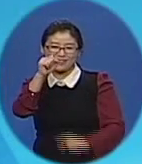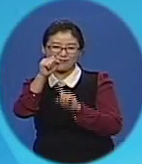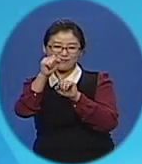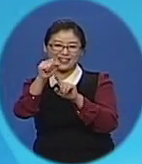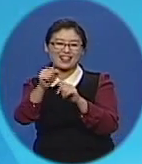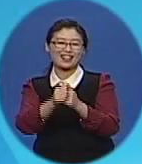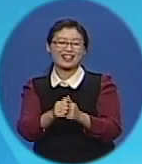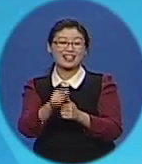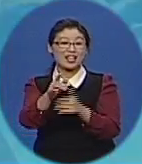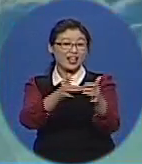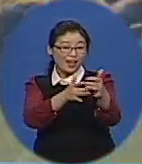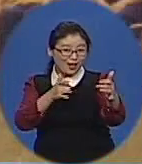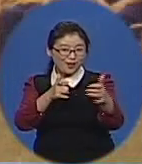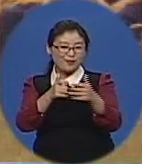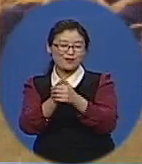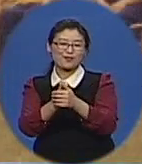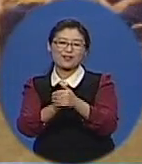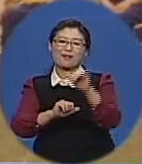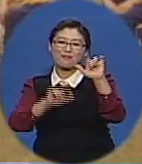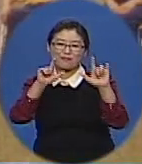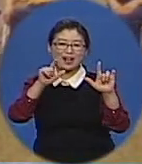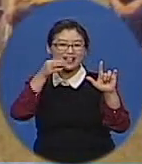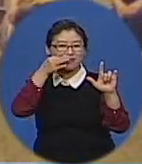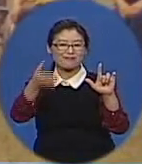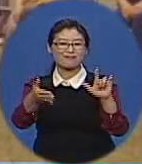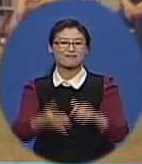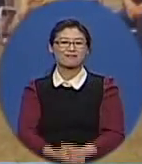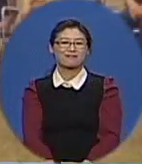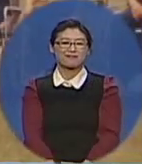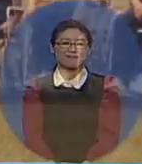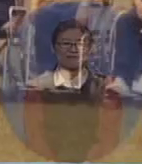강국으로서의 시작을 알렸습니다.